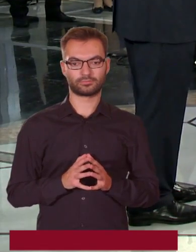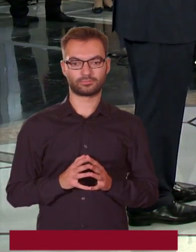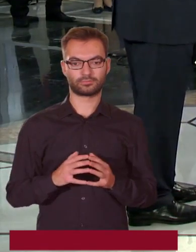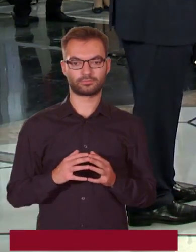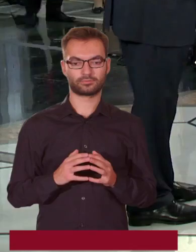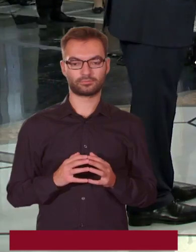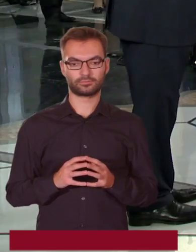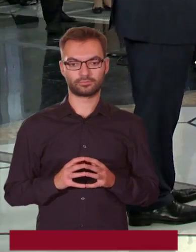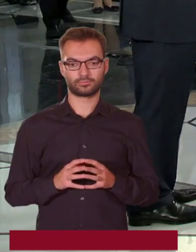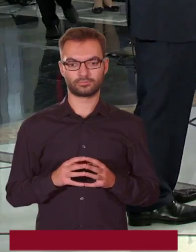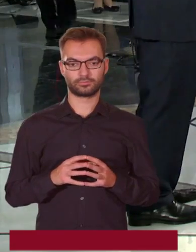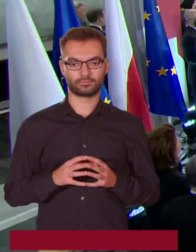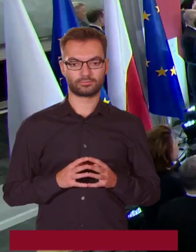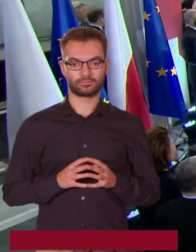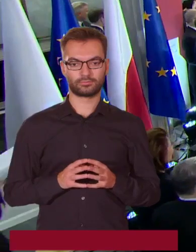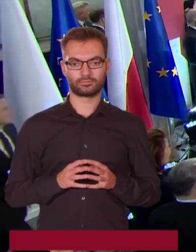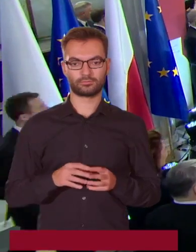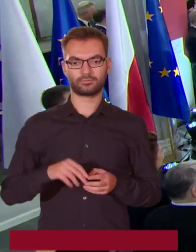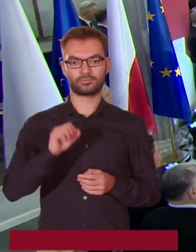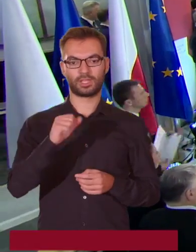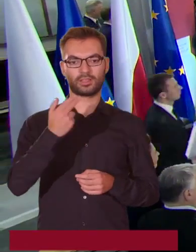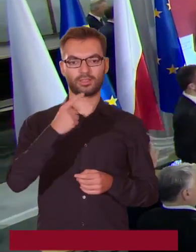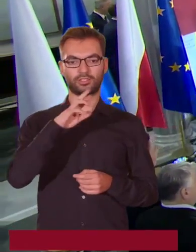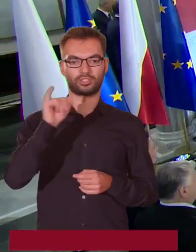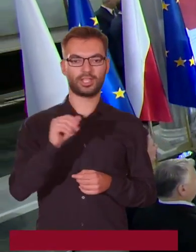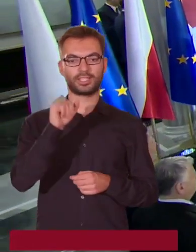Poproszę pana Andrzeja Jaworskiego.